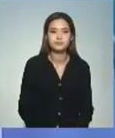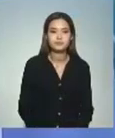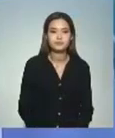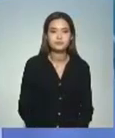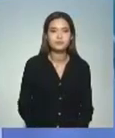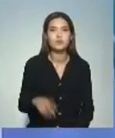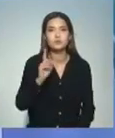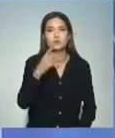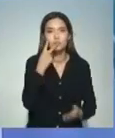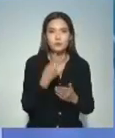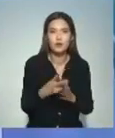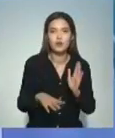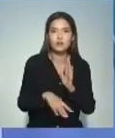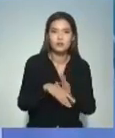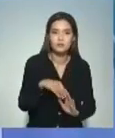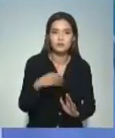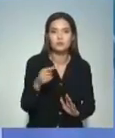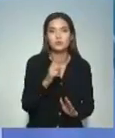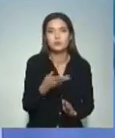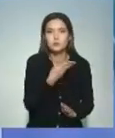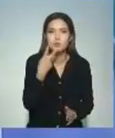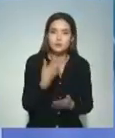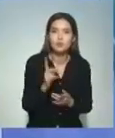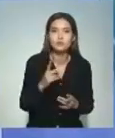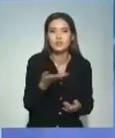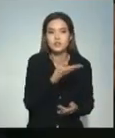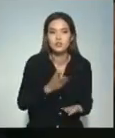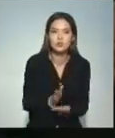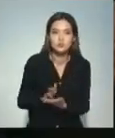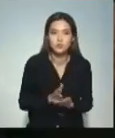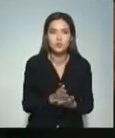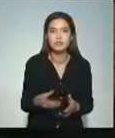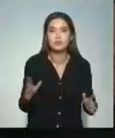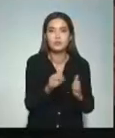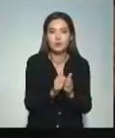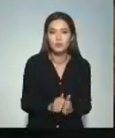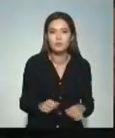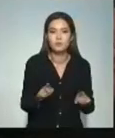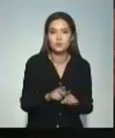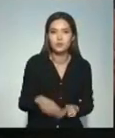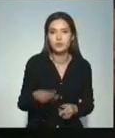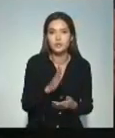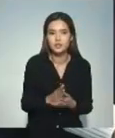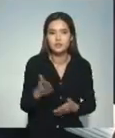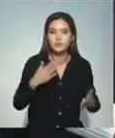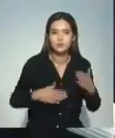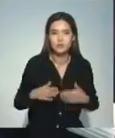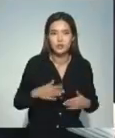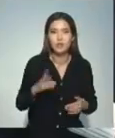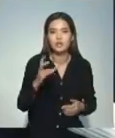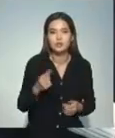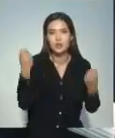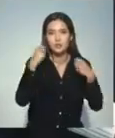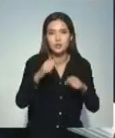Что показали эти выборы? Они показали, что наши политические силы могут объединиться, как пять пальцев в кулак. Во-вторых, эта